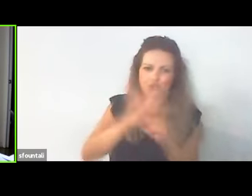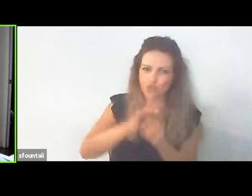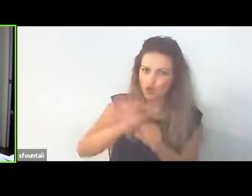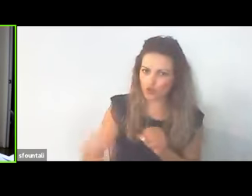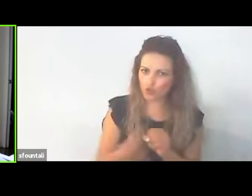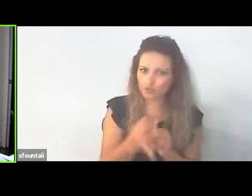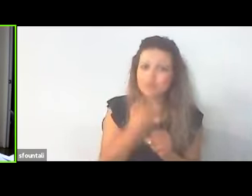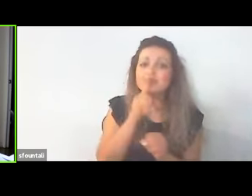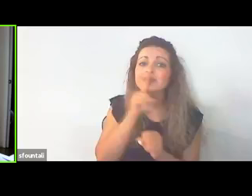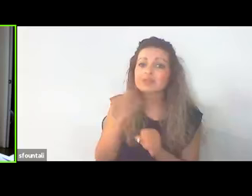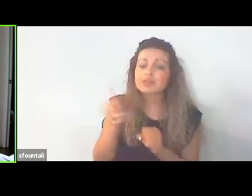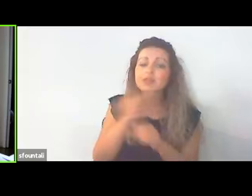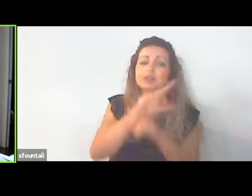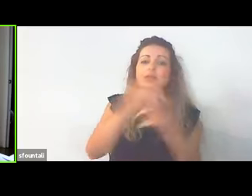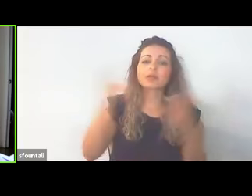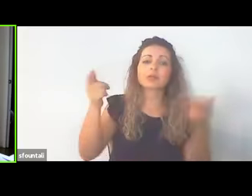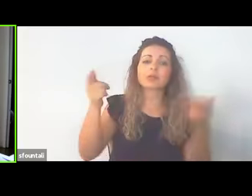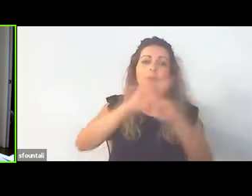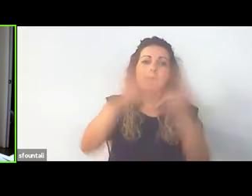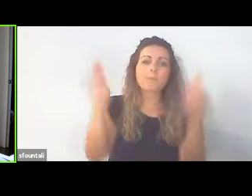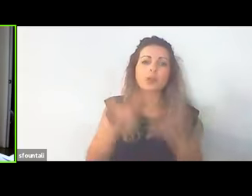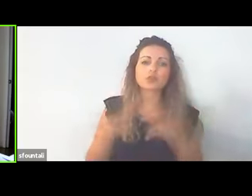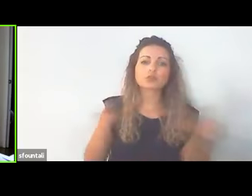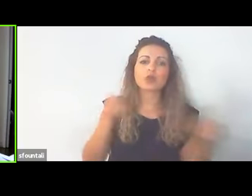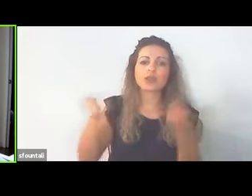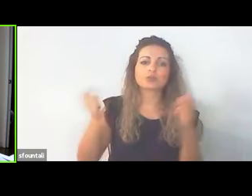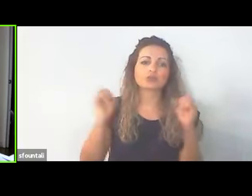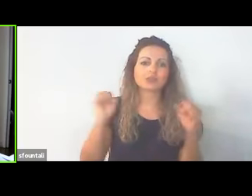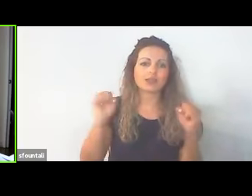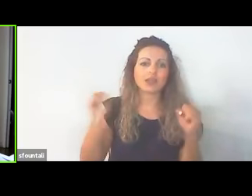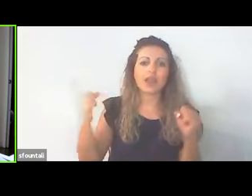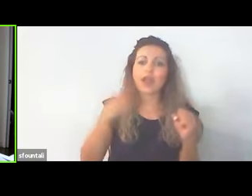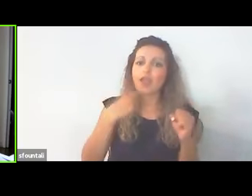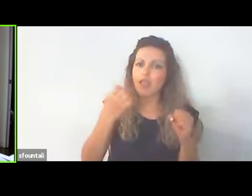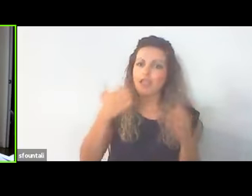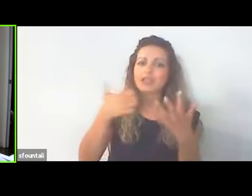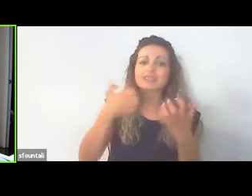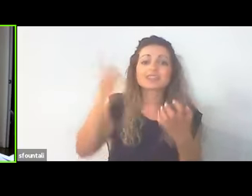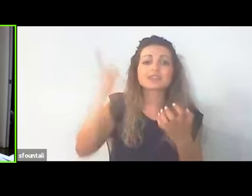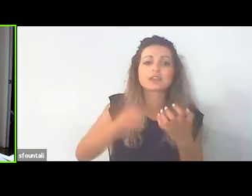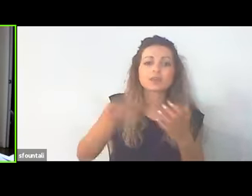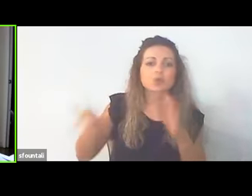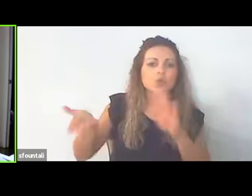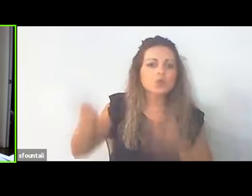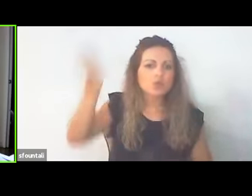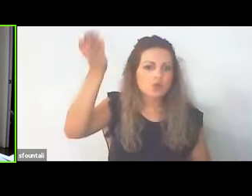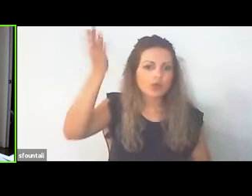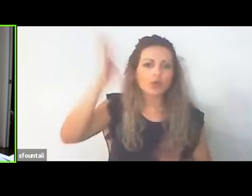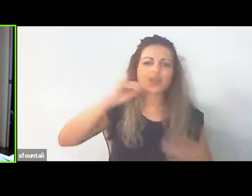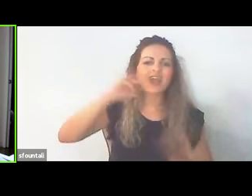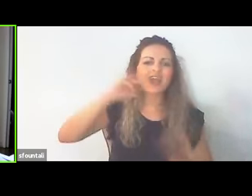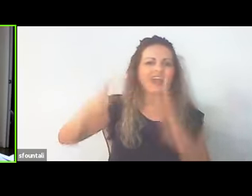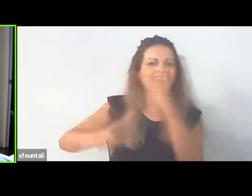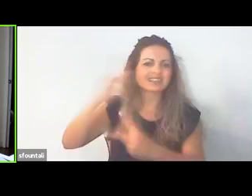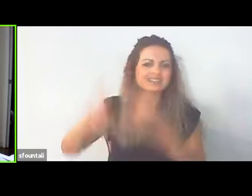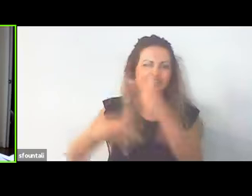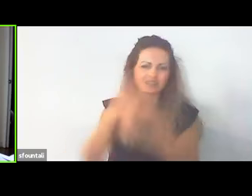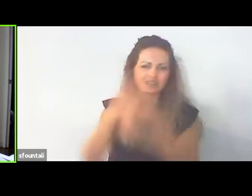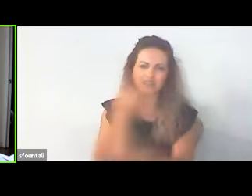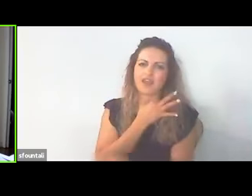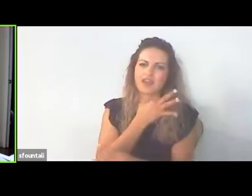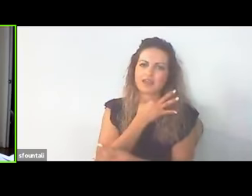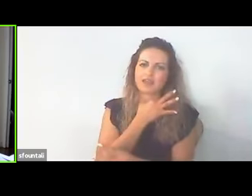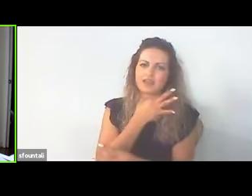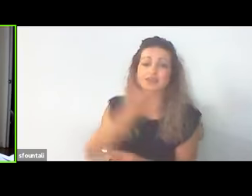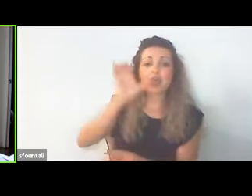Παγκόσμιος Οργανισμός Υγείας καταγράφει μία αύξηση κατά 60% σε κλήσεις της έκτακτης ανάγκης σε ευρωπαϊκές χώρες, ενώ υπάρχουν